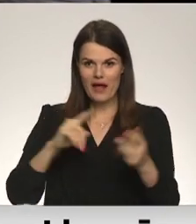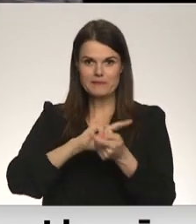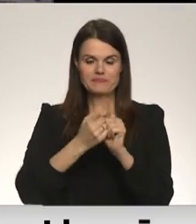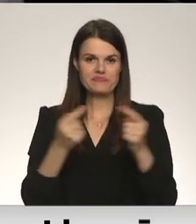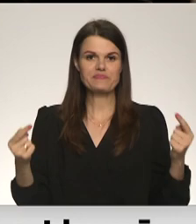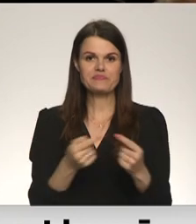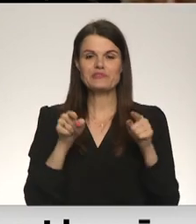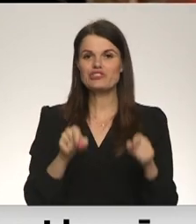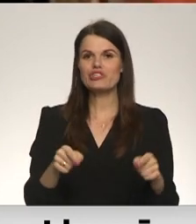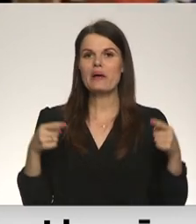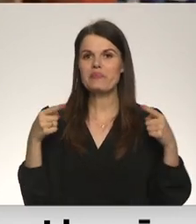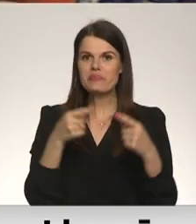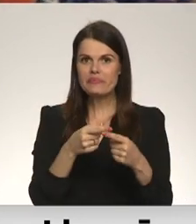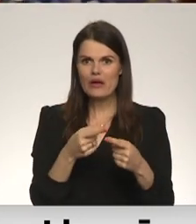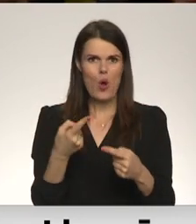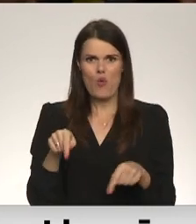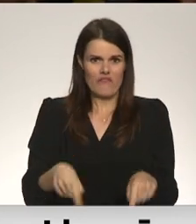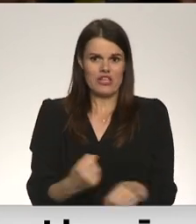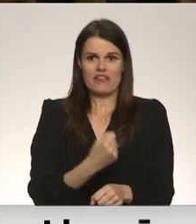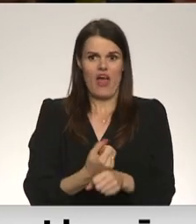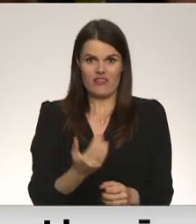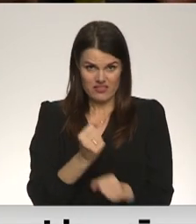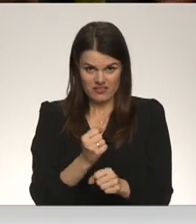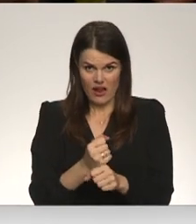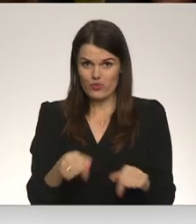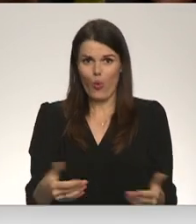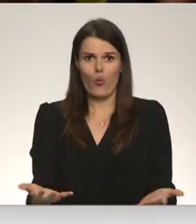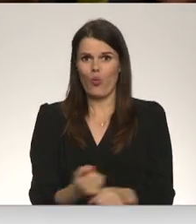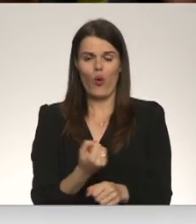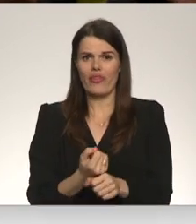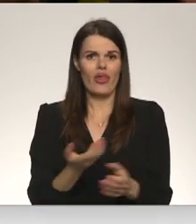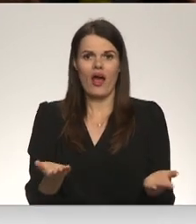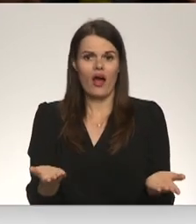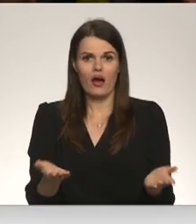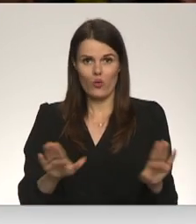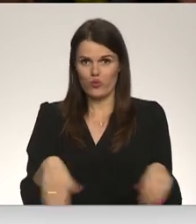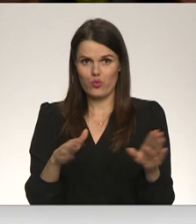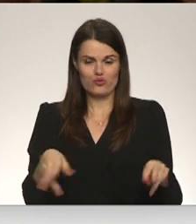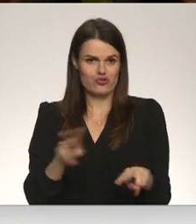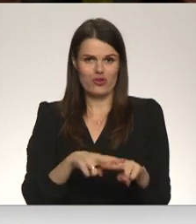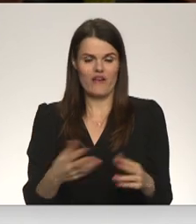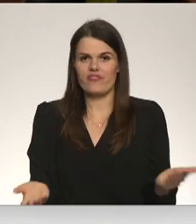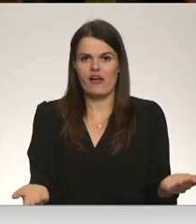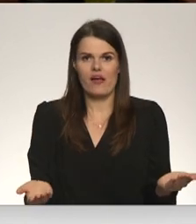šim mērķim. Ko viņi te darīs, ko viņi strādās? Tukša vieta.